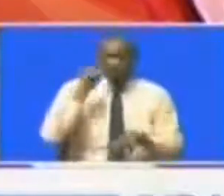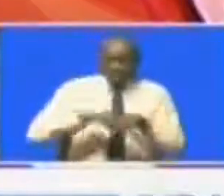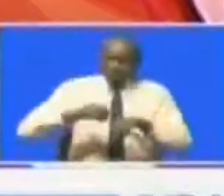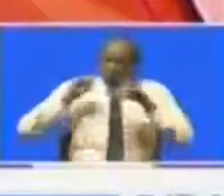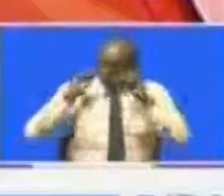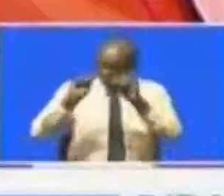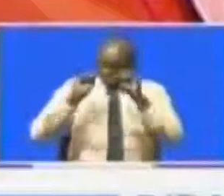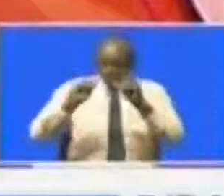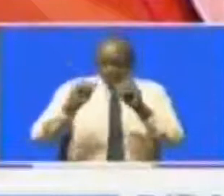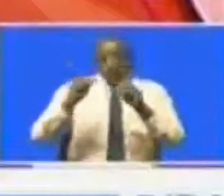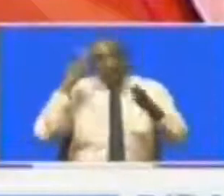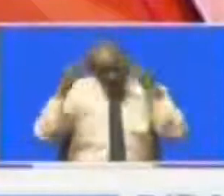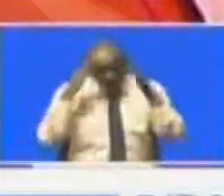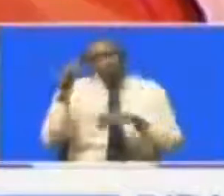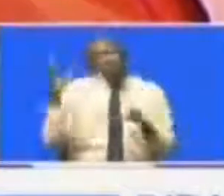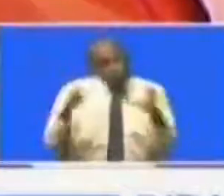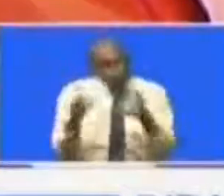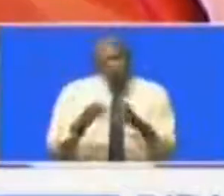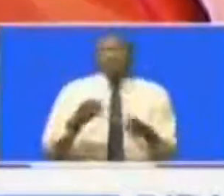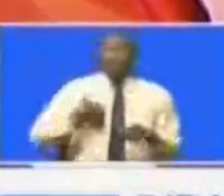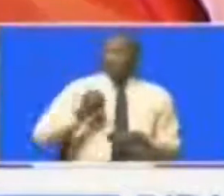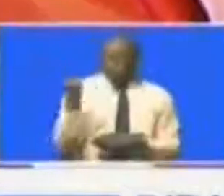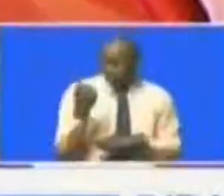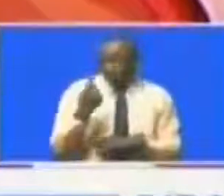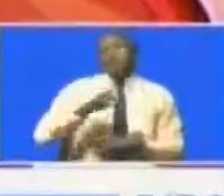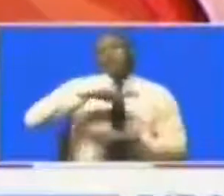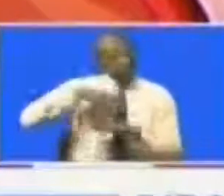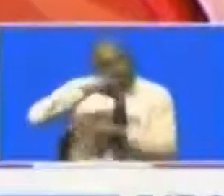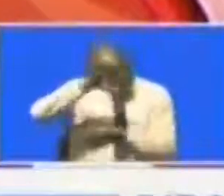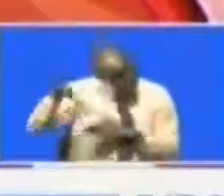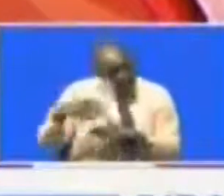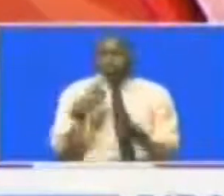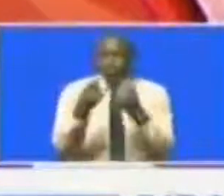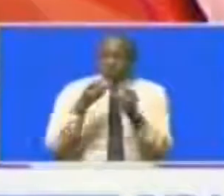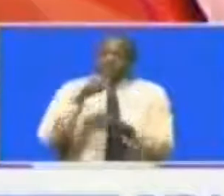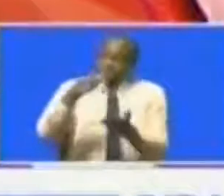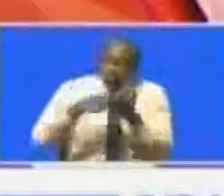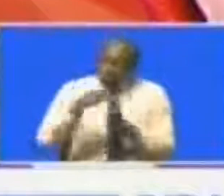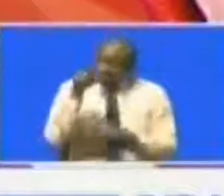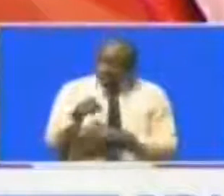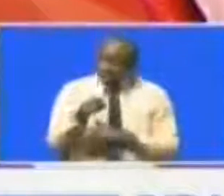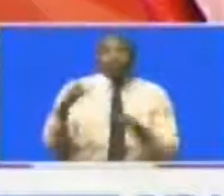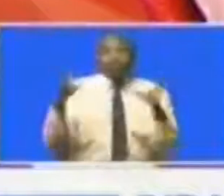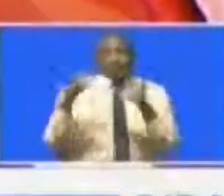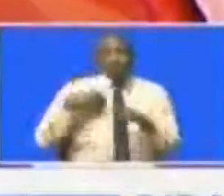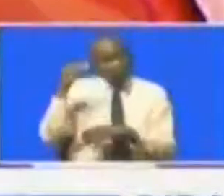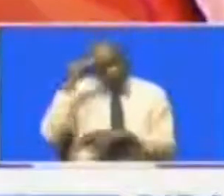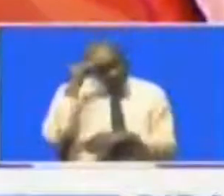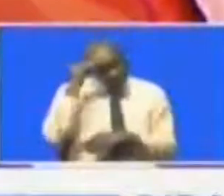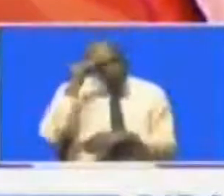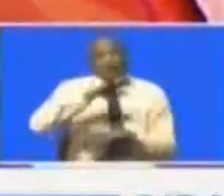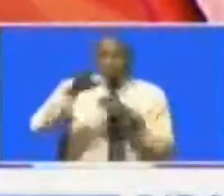jamii, si wasichana peke yake. Tukileta kila mtu katika mahojiano haya, tutaweza kuelimisha jamii na kila mtu